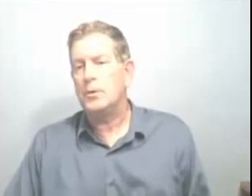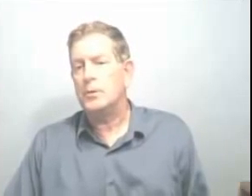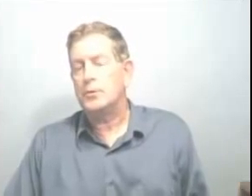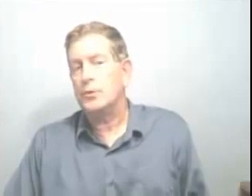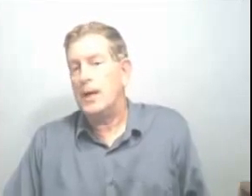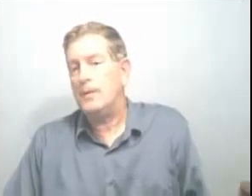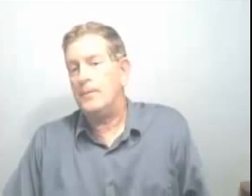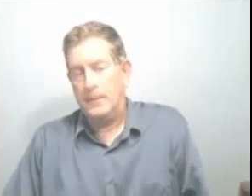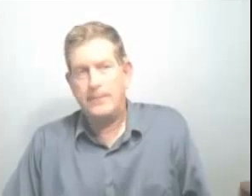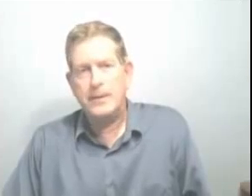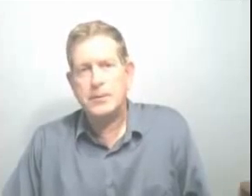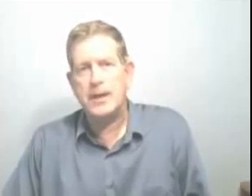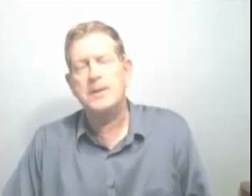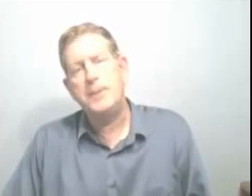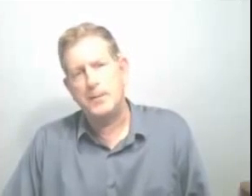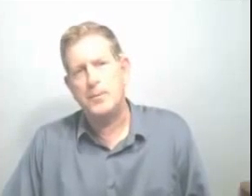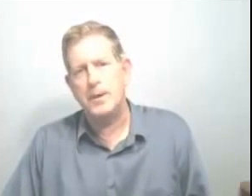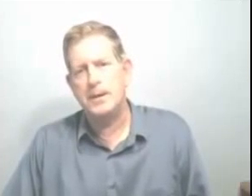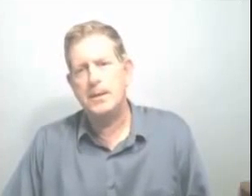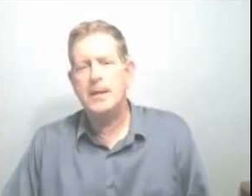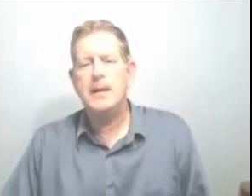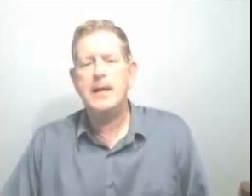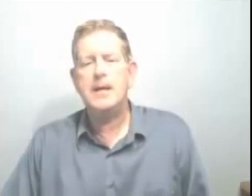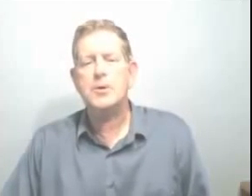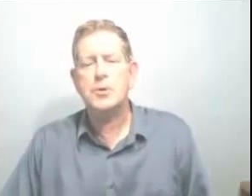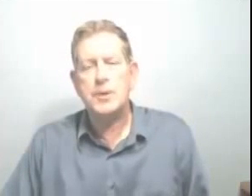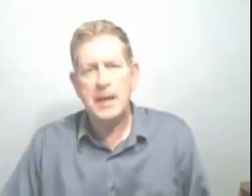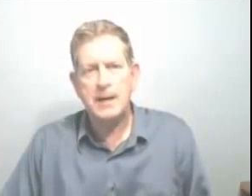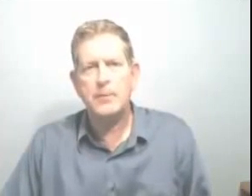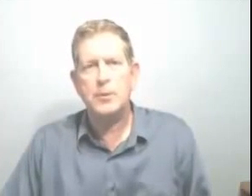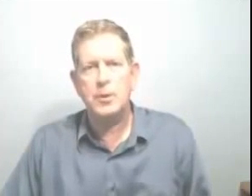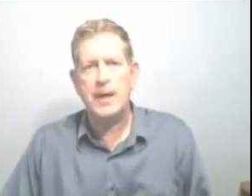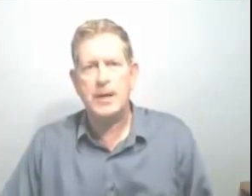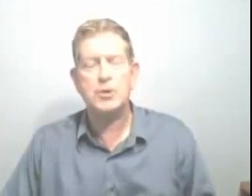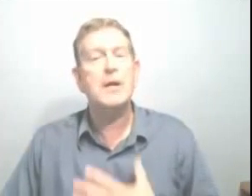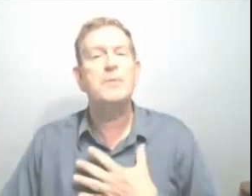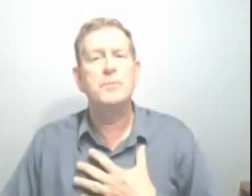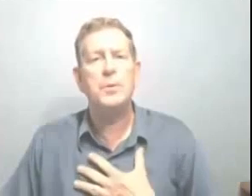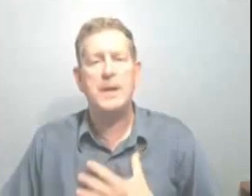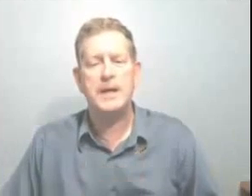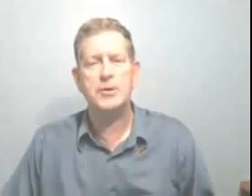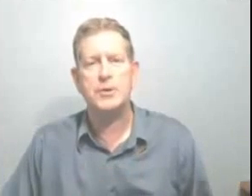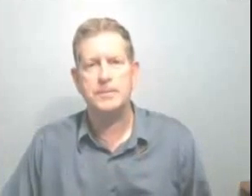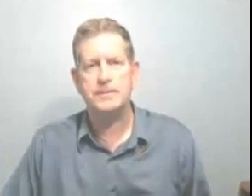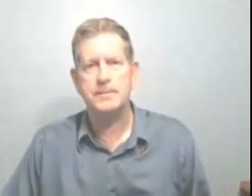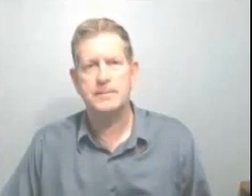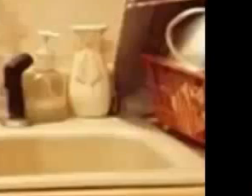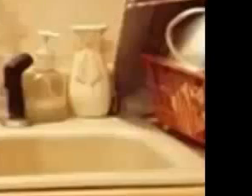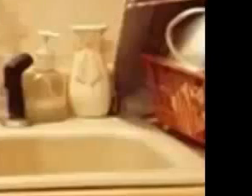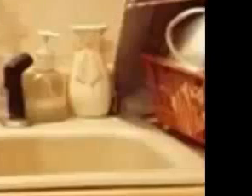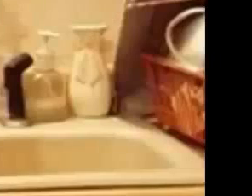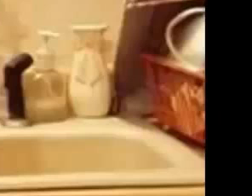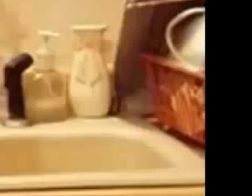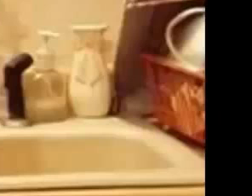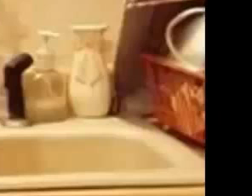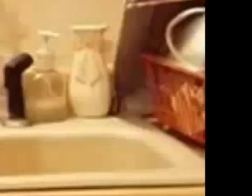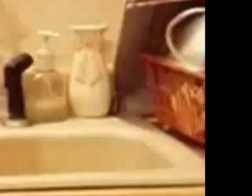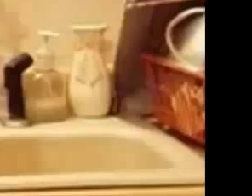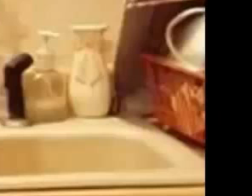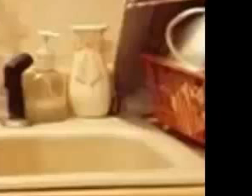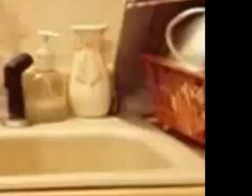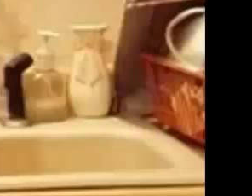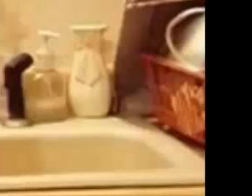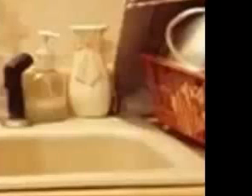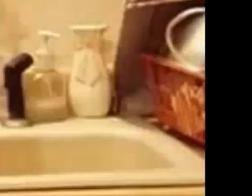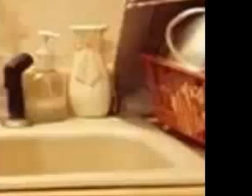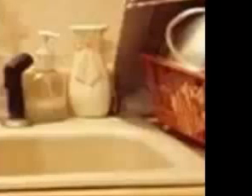Oui, donc je lave la vaisselle parfois et je lave le linge, je lave mon linge. Donc ici,